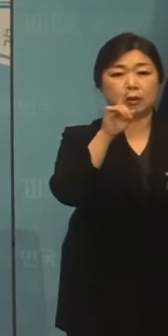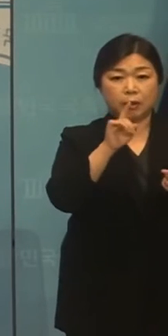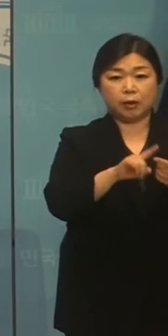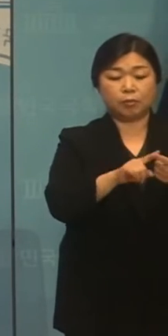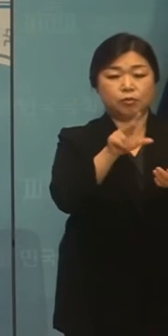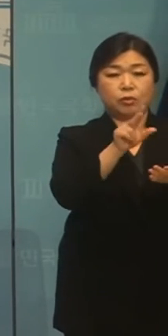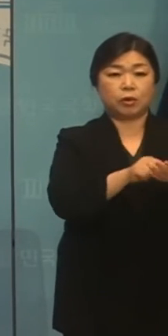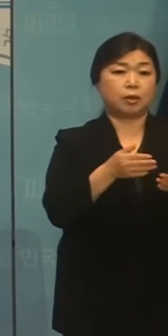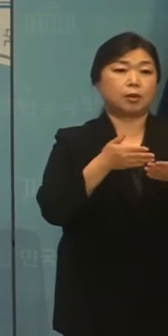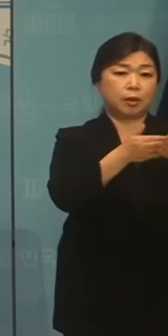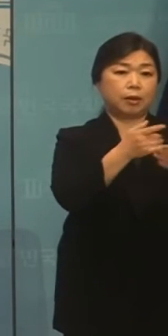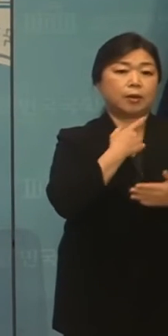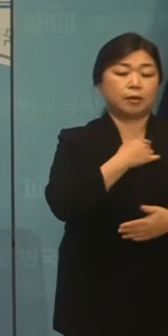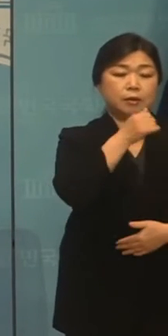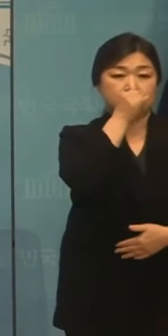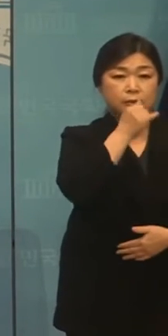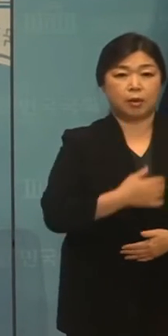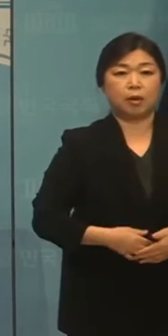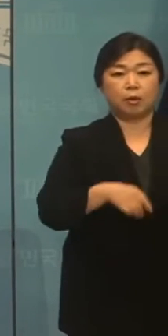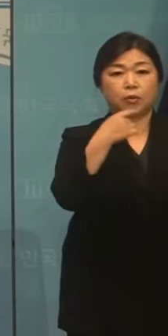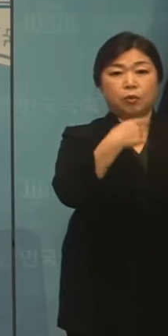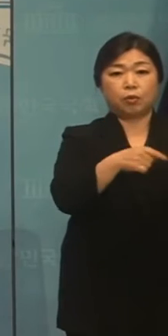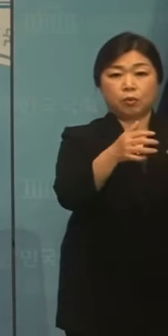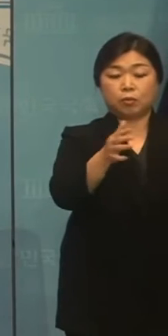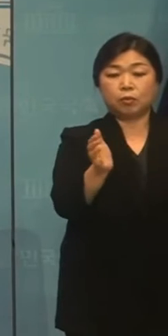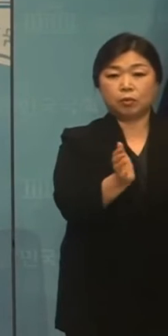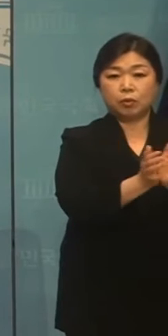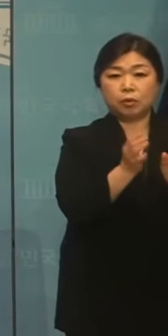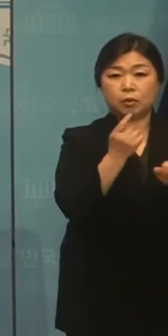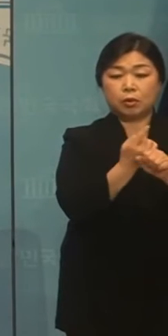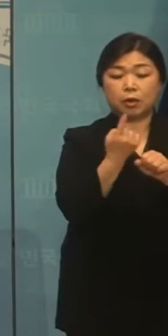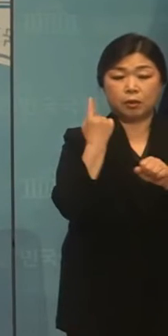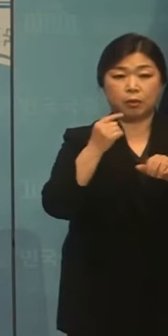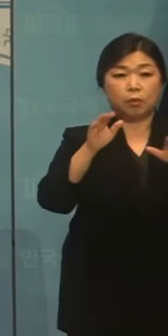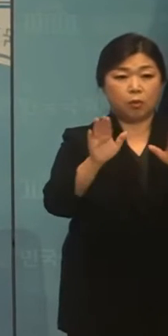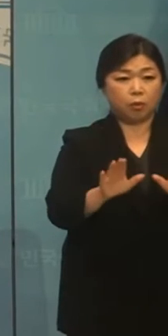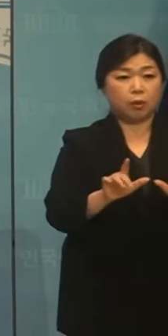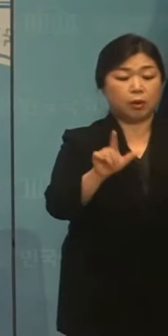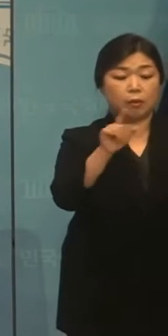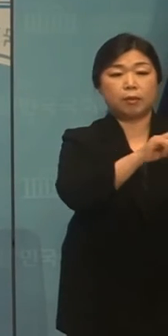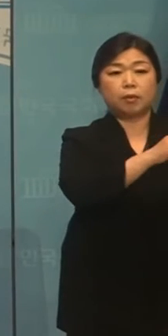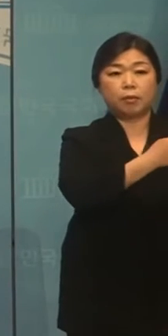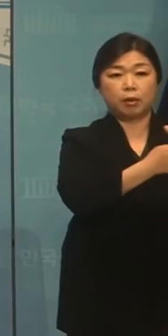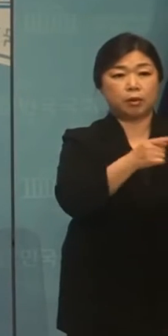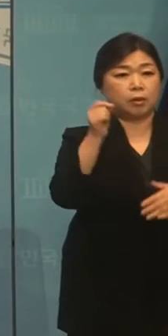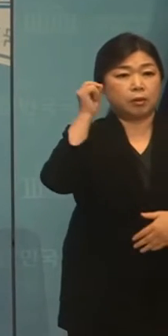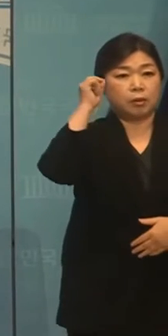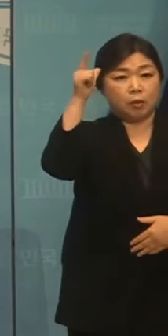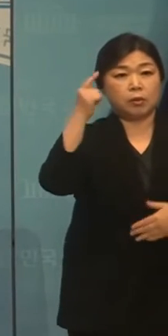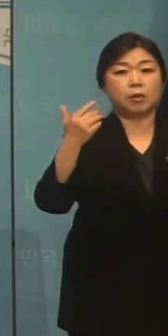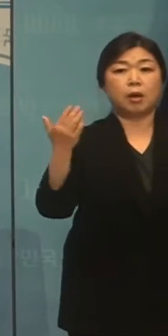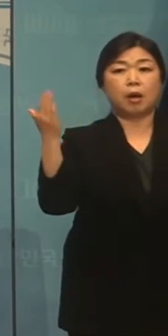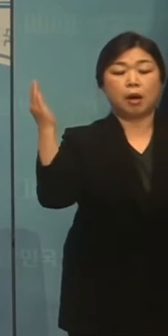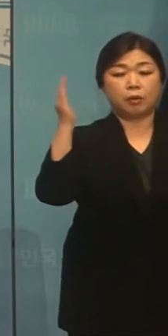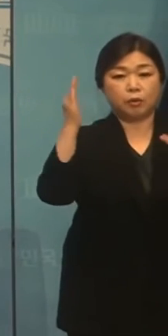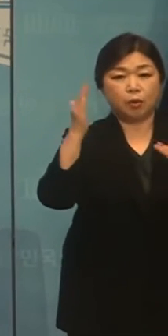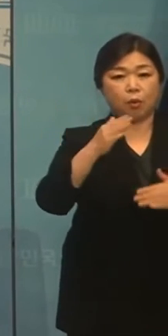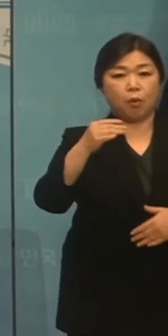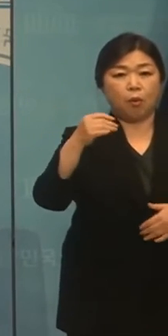있습니다. 교육부가 작년과 올해 발표한 영재학교